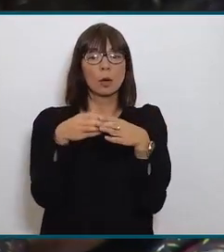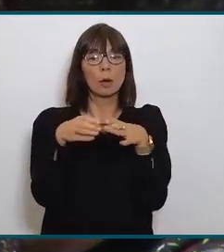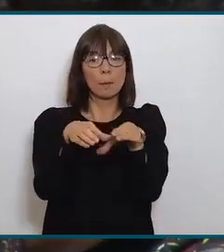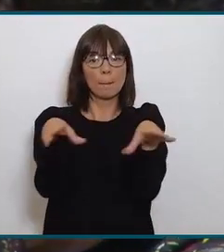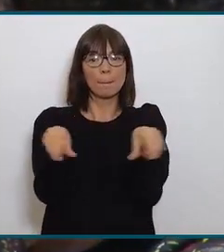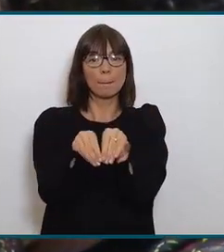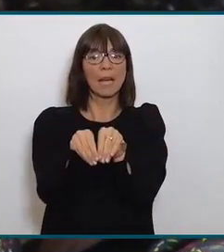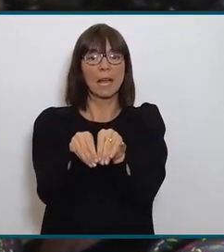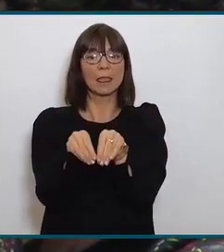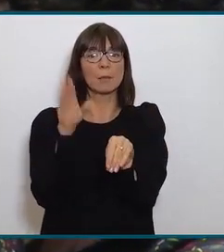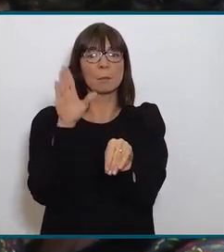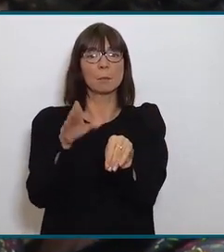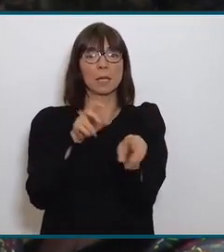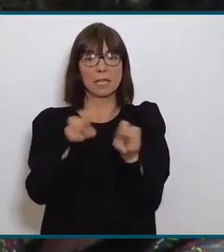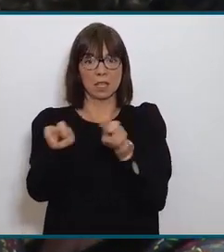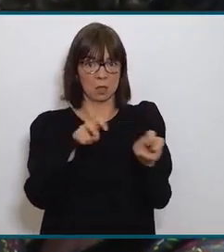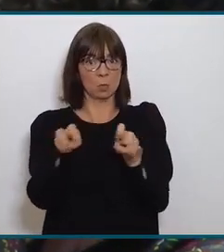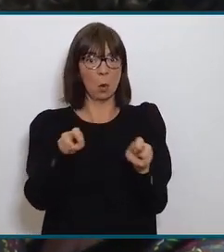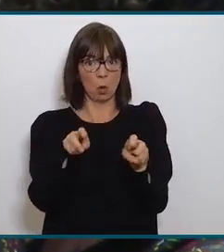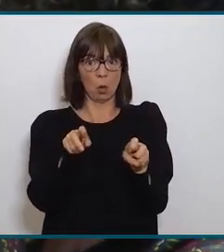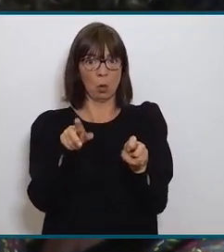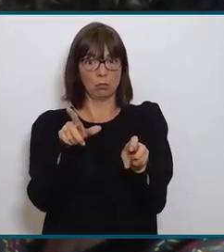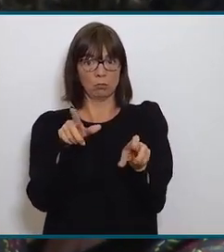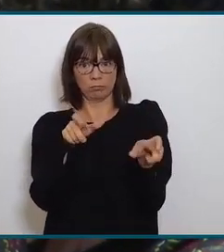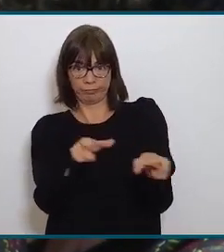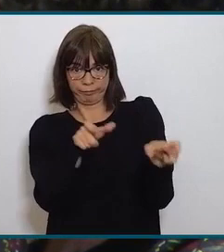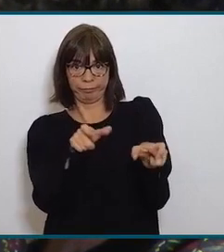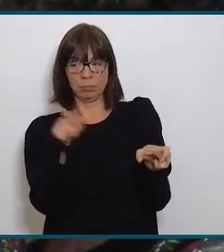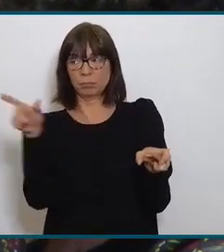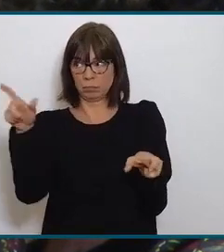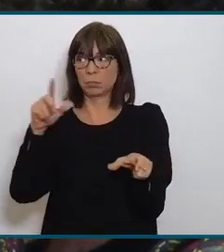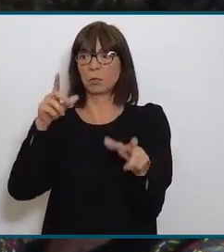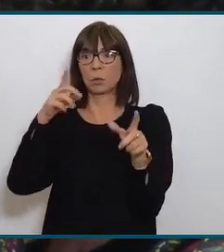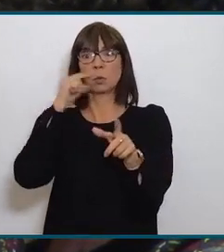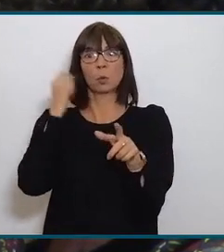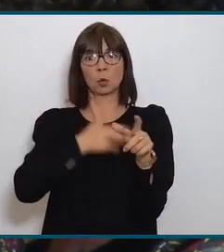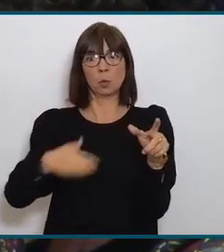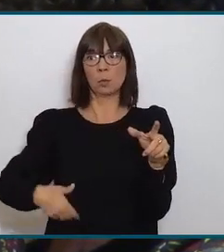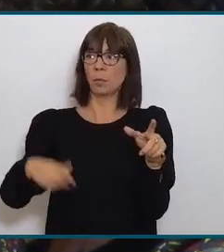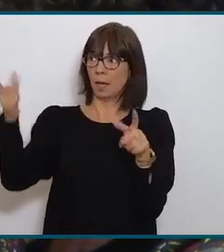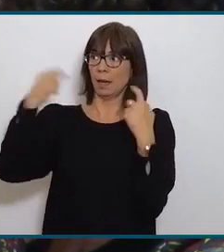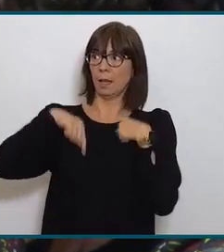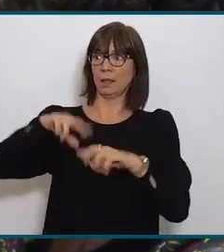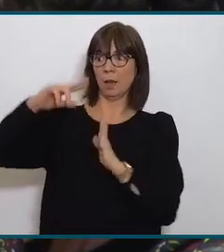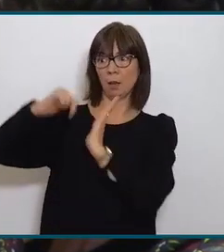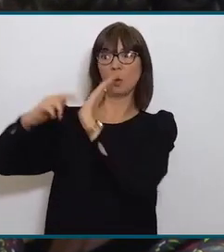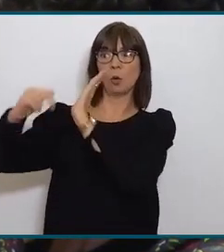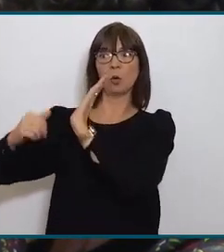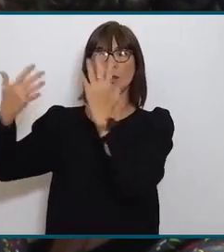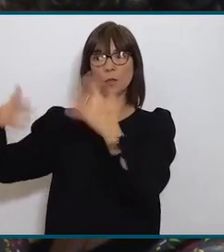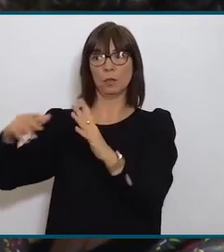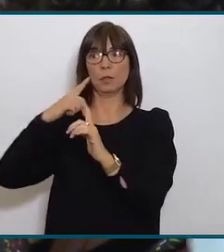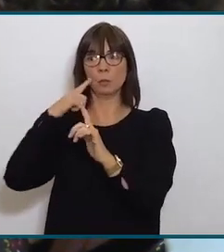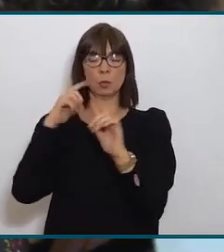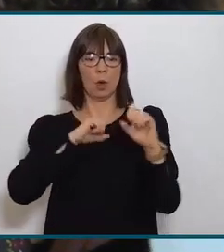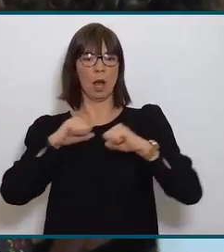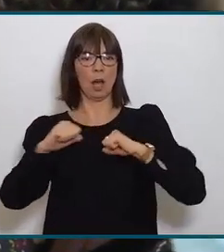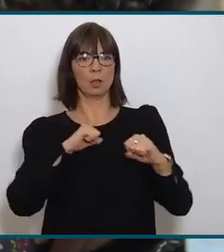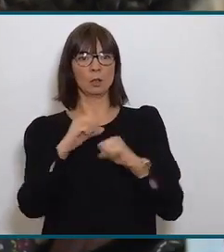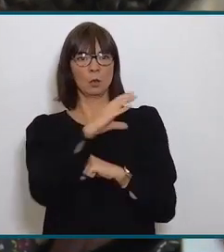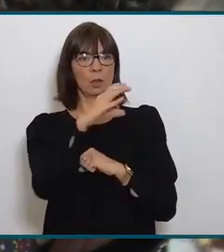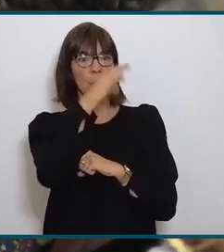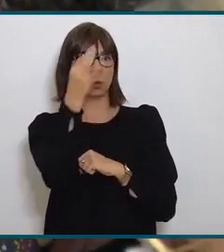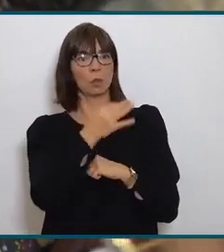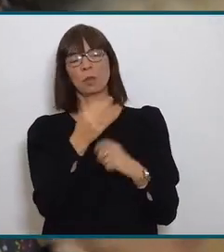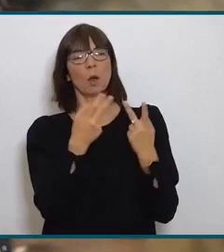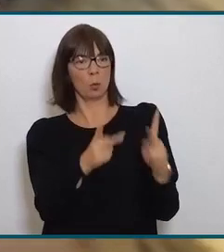Nous avons signé, Monsieur le maire a signé une convention avec l'État, laquelle prévoit des actions 100% municipales, je viens de les citer, même si